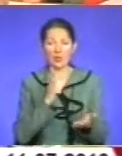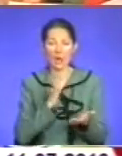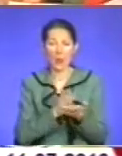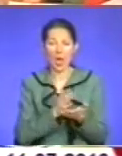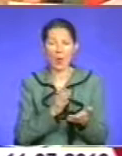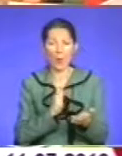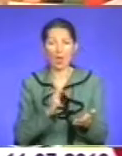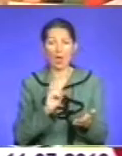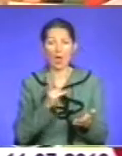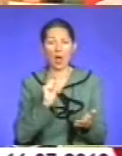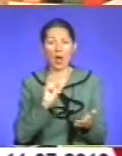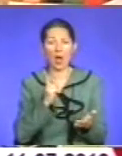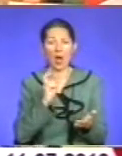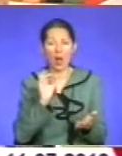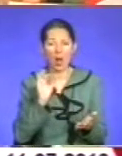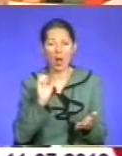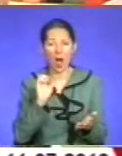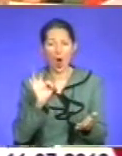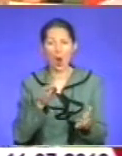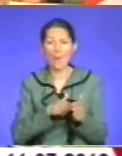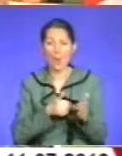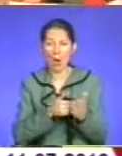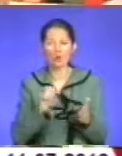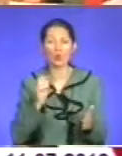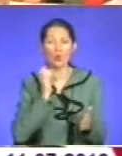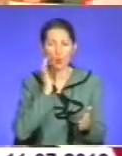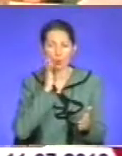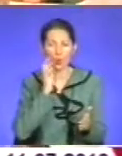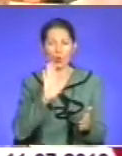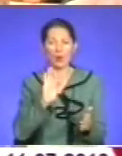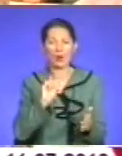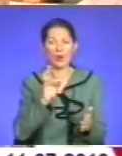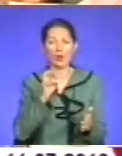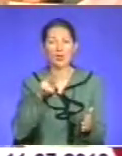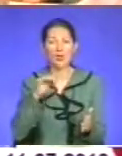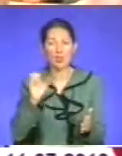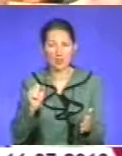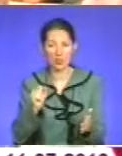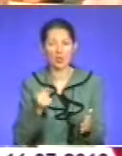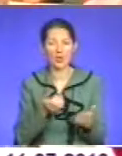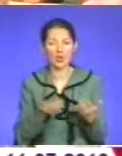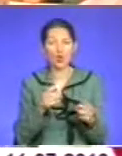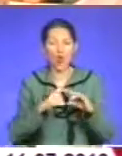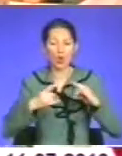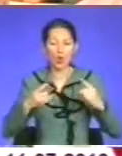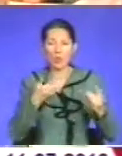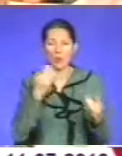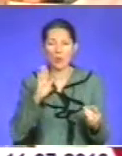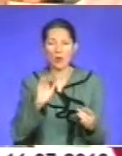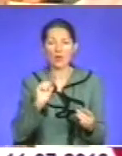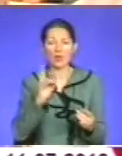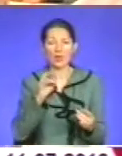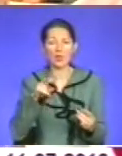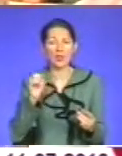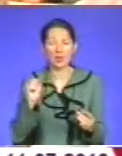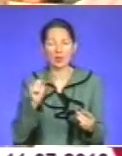плюс какао-масло, плюс там цукор і ванілін, можливий. Якщо шоколад не має ні какао-масла, а замість какао-терти написано